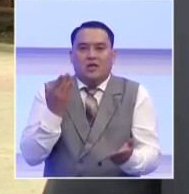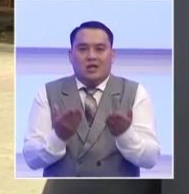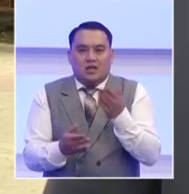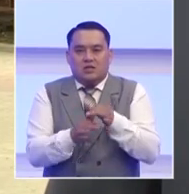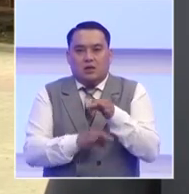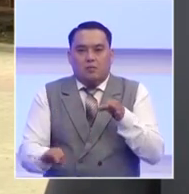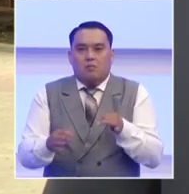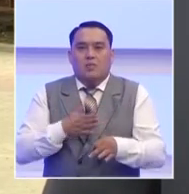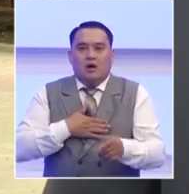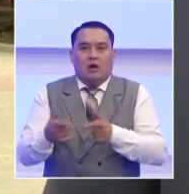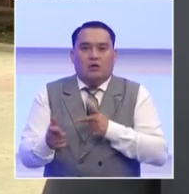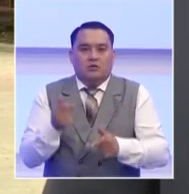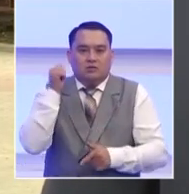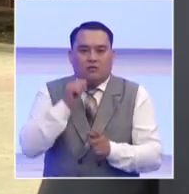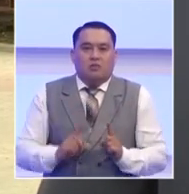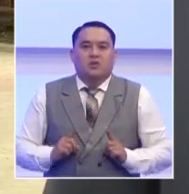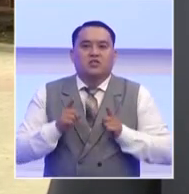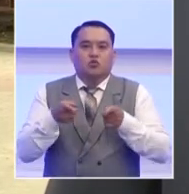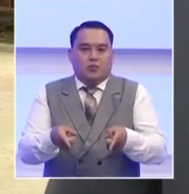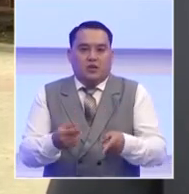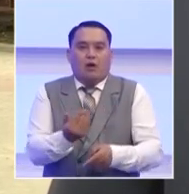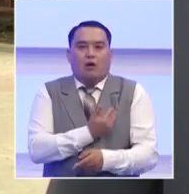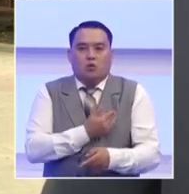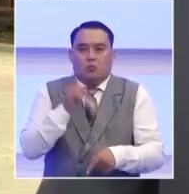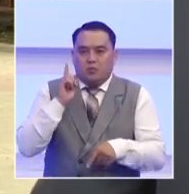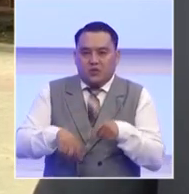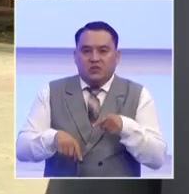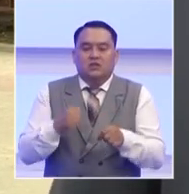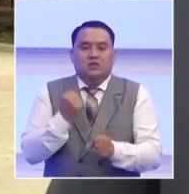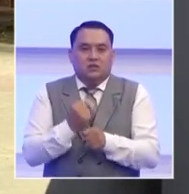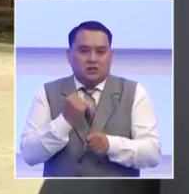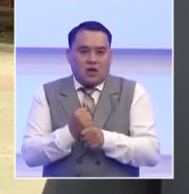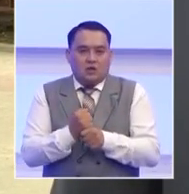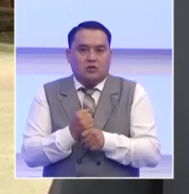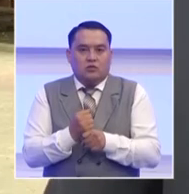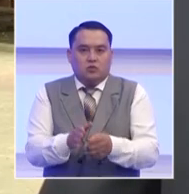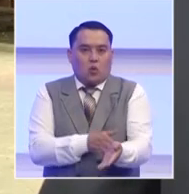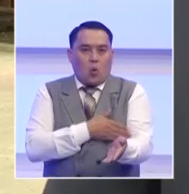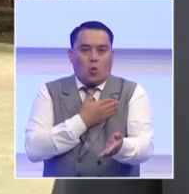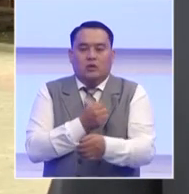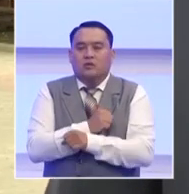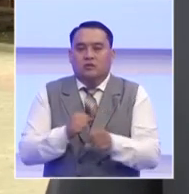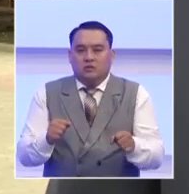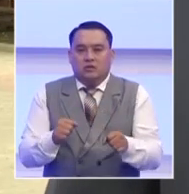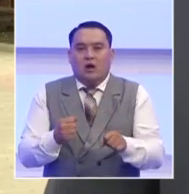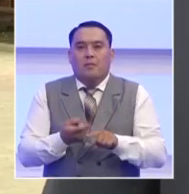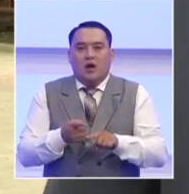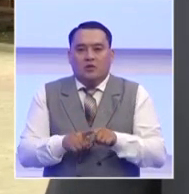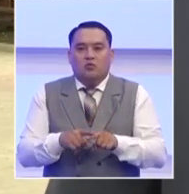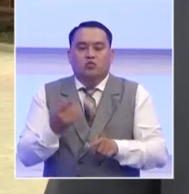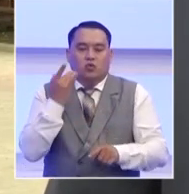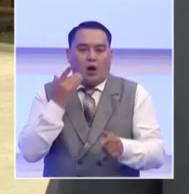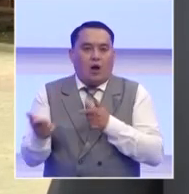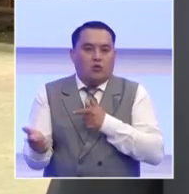коммуникация, они говорят, мы готовы завтра приступить. Поэтому мы хотим ускорить, чтобы это не тянуть на долгий ящик. И когда у нас